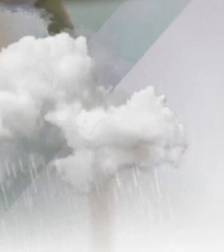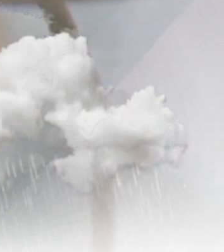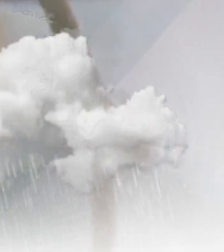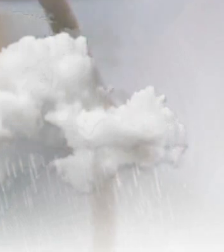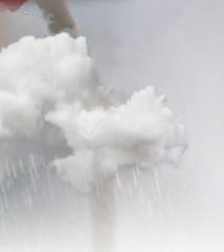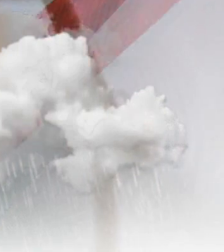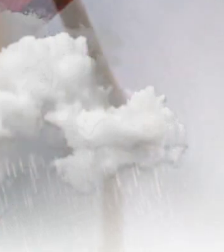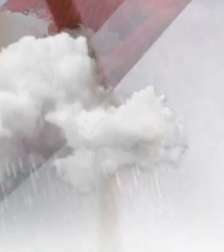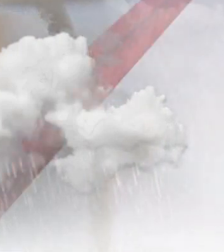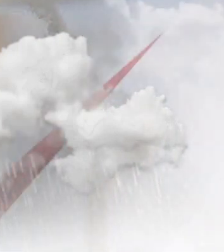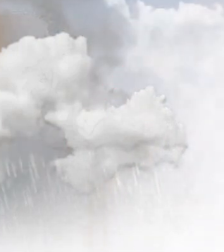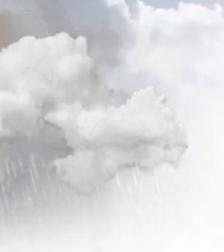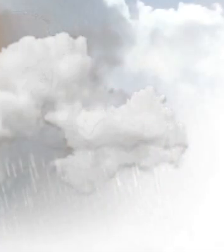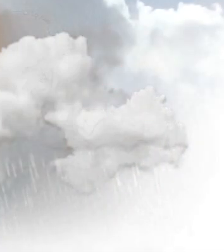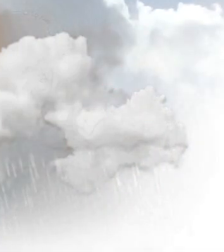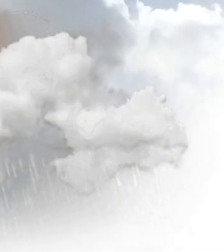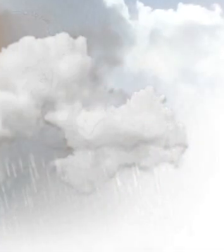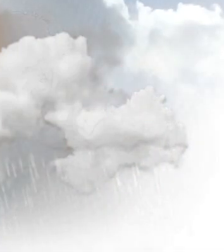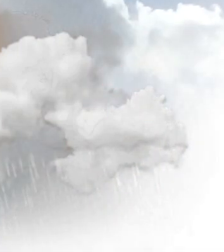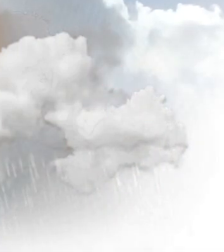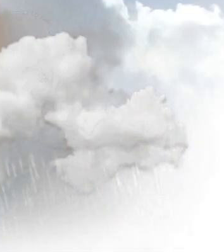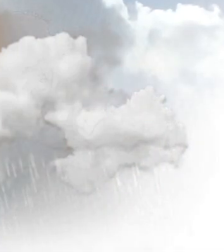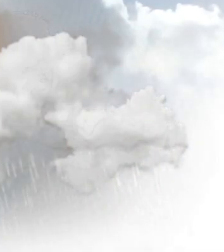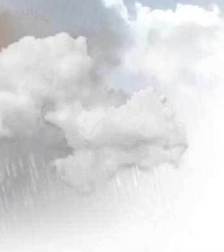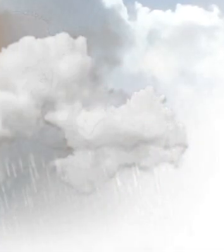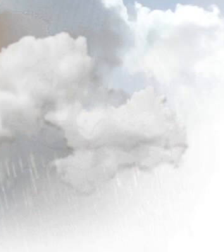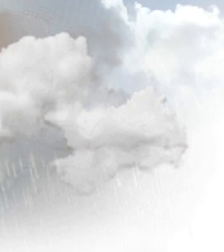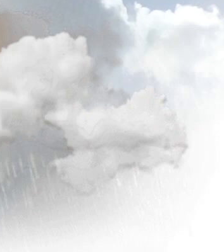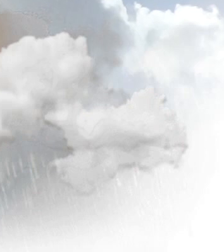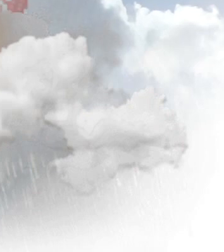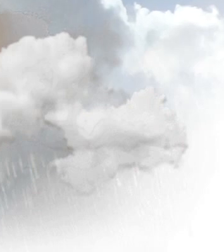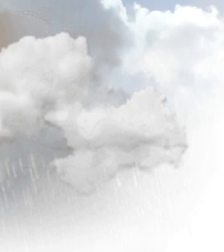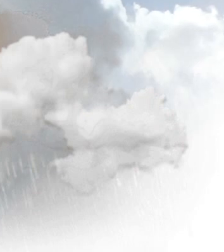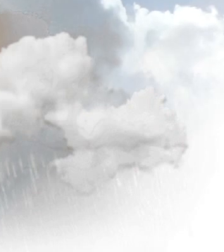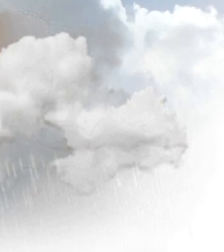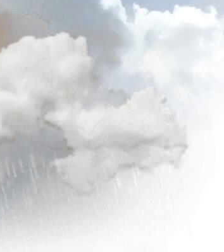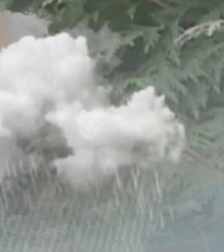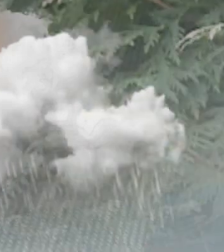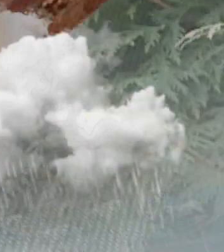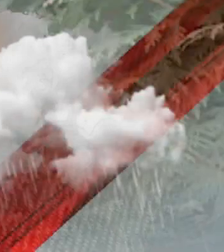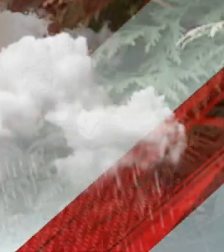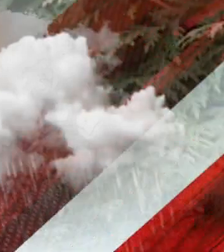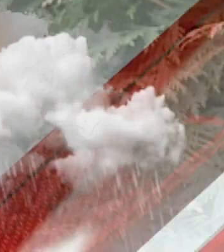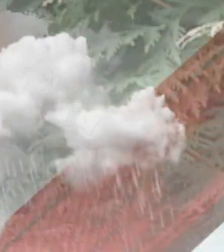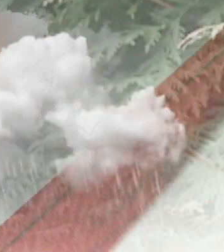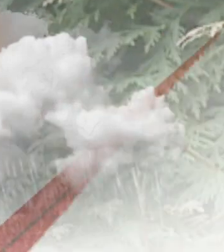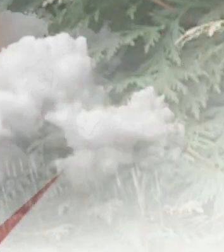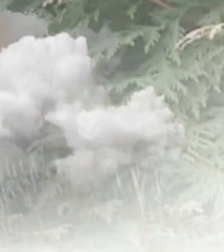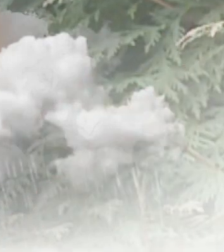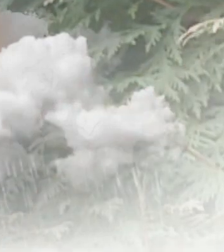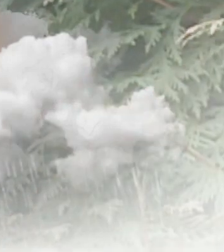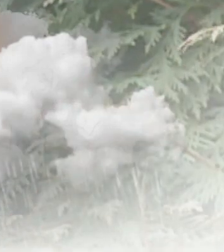22 градусаў цяпла раніцай, да 26 днём і да 23 з плюсам вечарам.